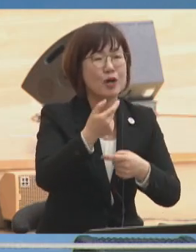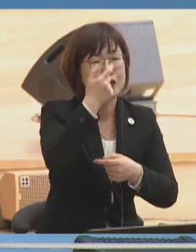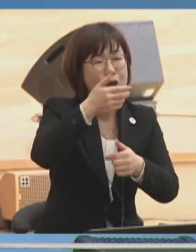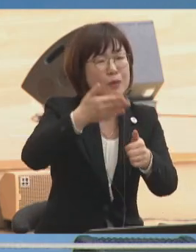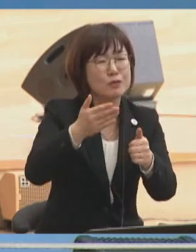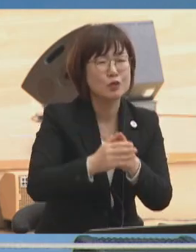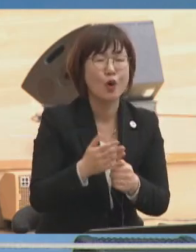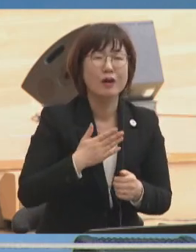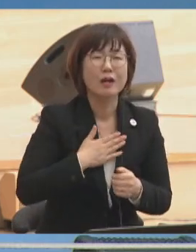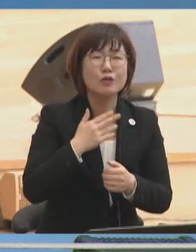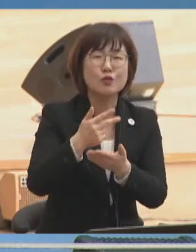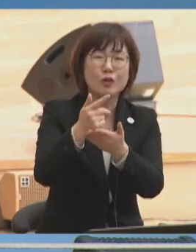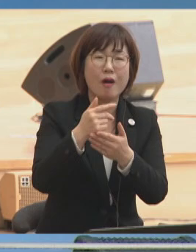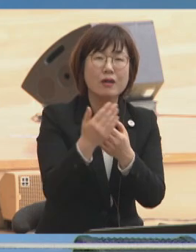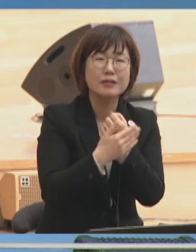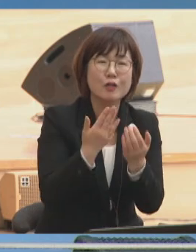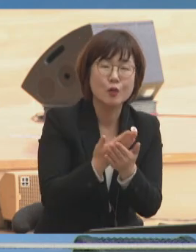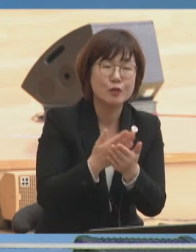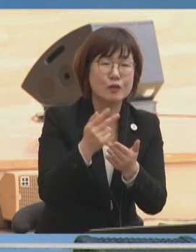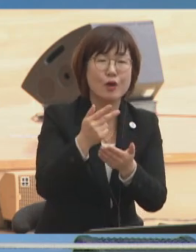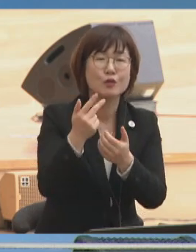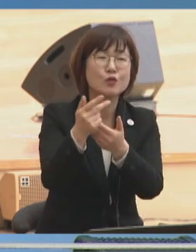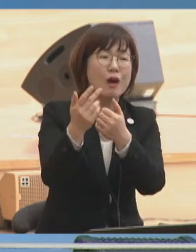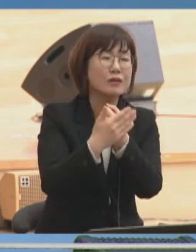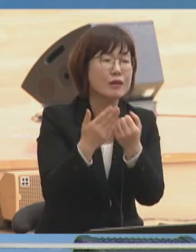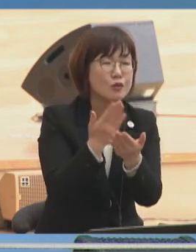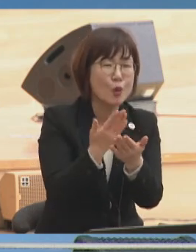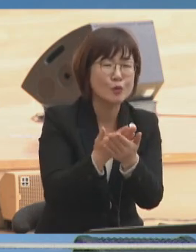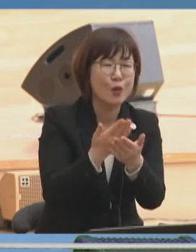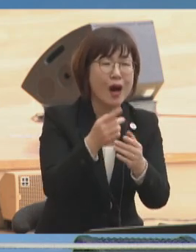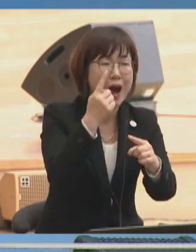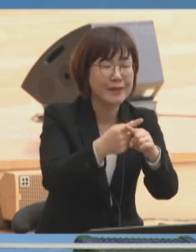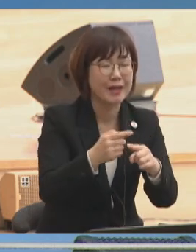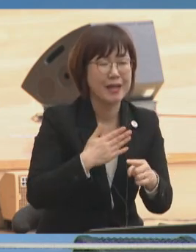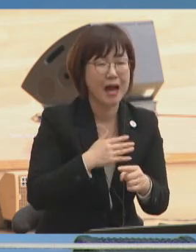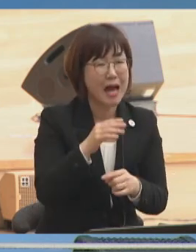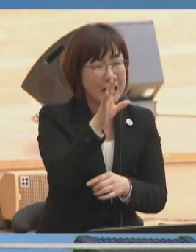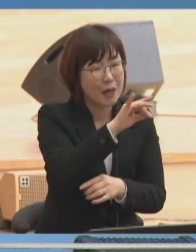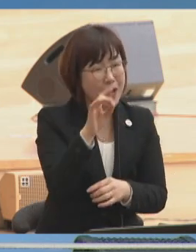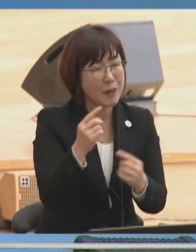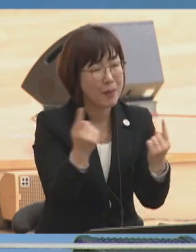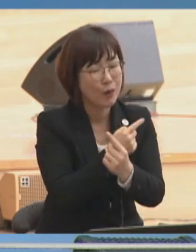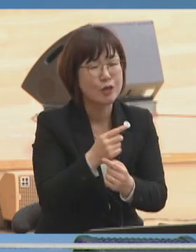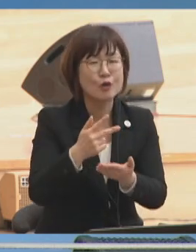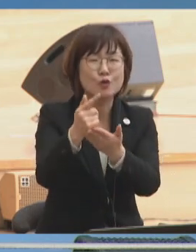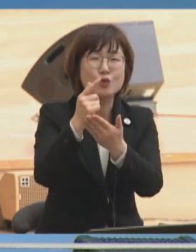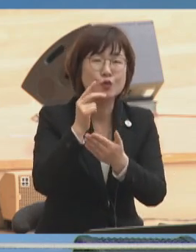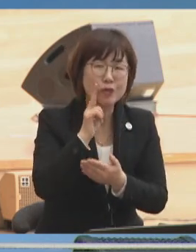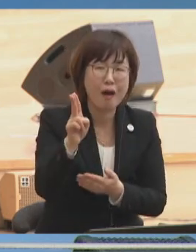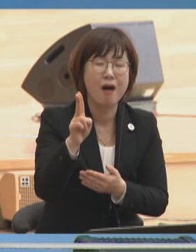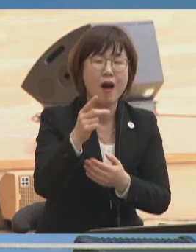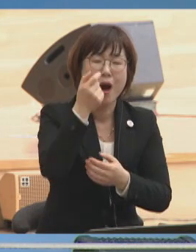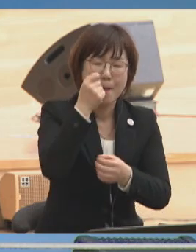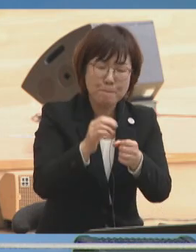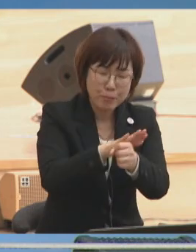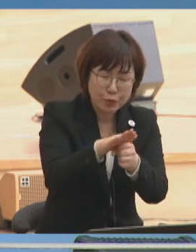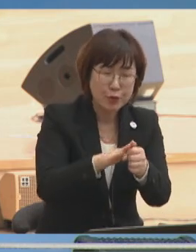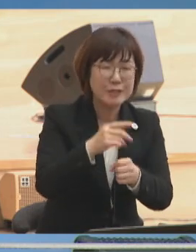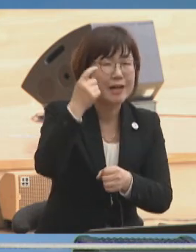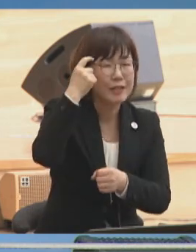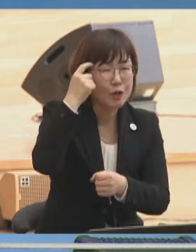은혜를 주옵소서, 주여 은혜를 주옵소서, 그렇게 하다가 제가 문구를 받고 한 번씩 그렇게 하죠. 주여 불쌍히